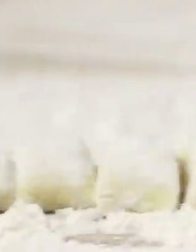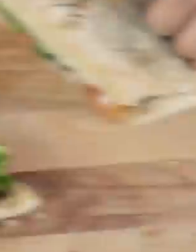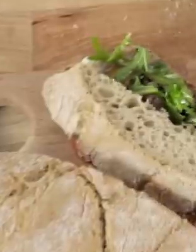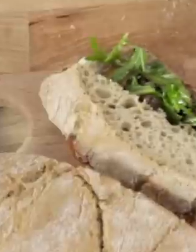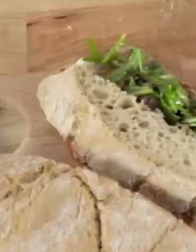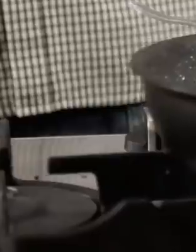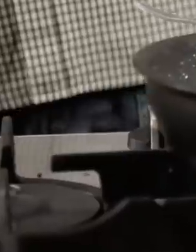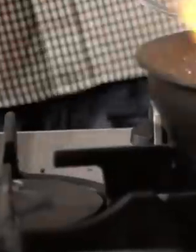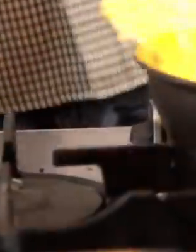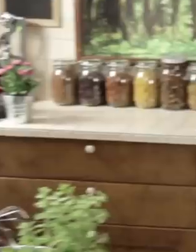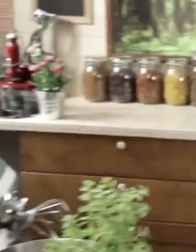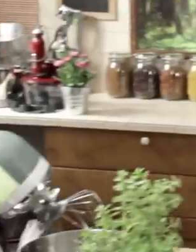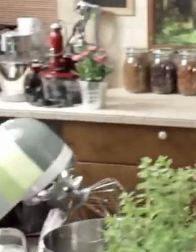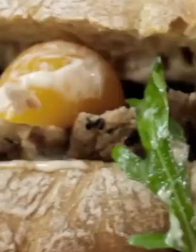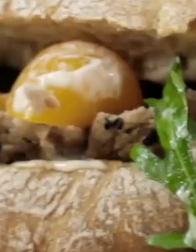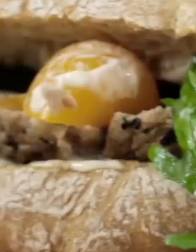Девочка-пай